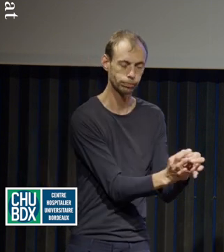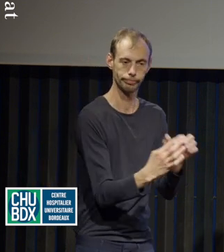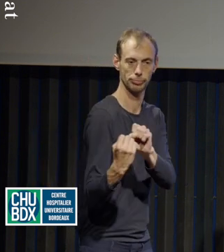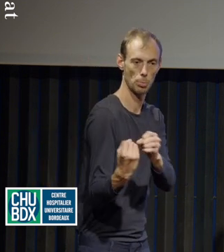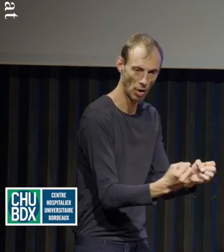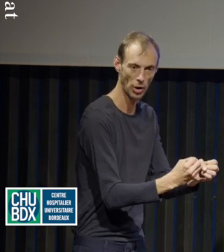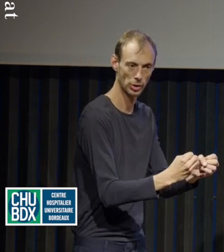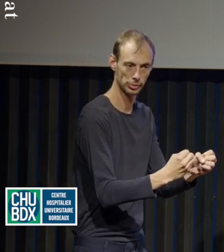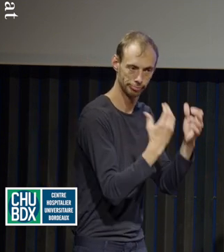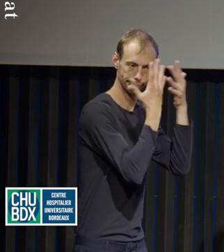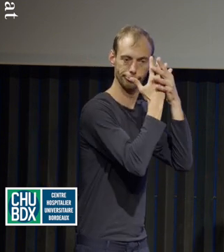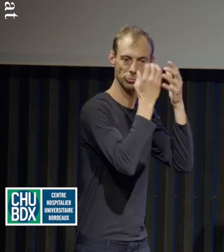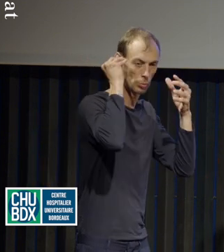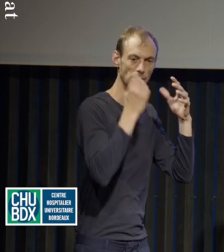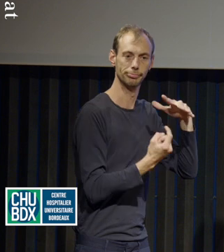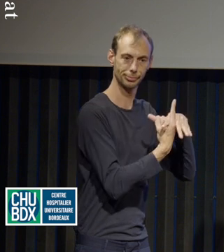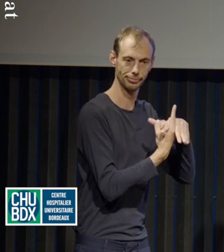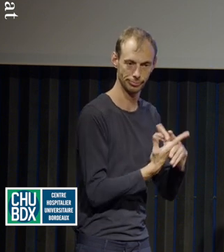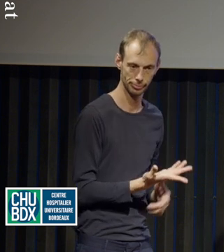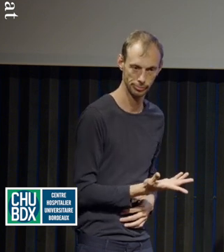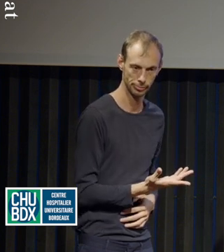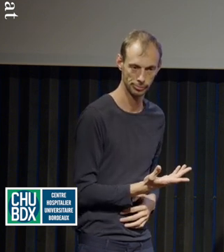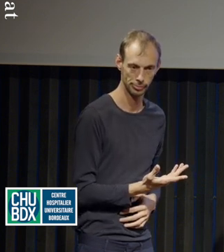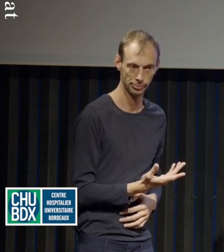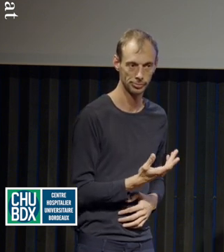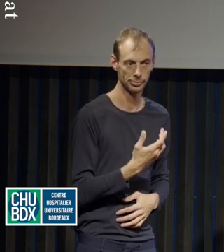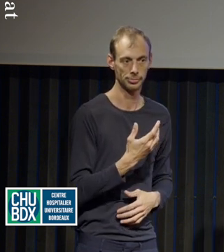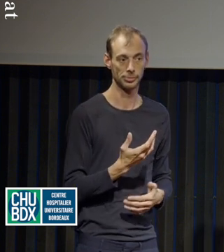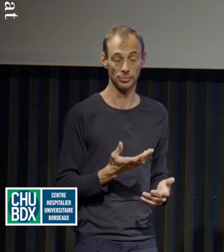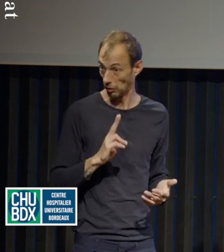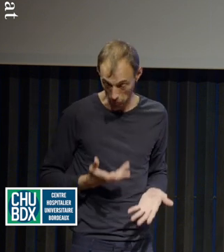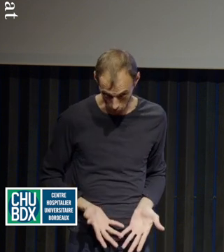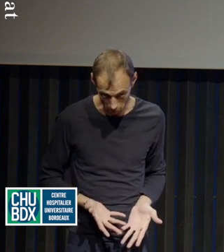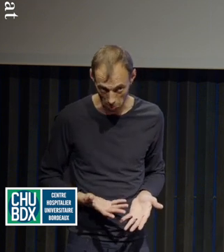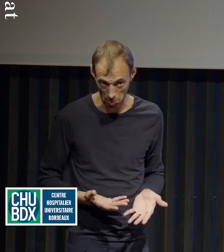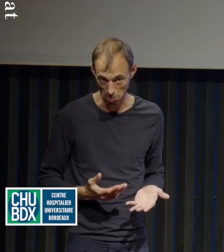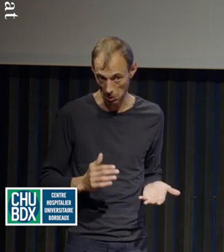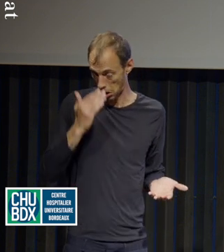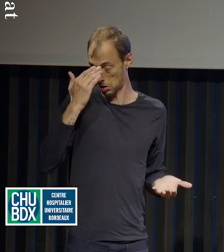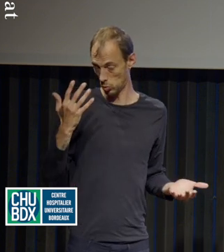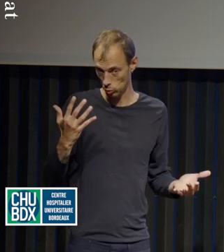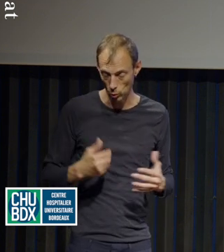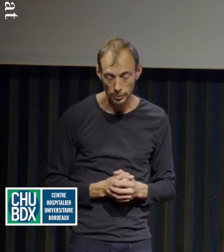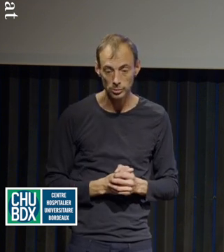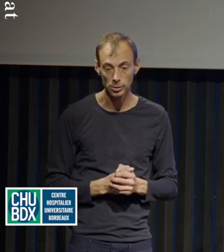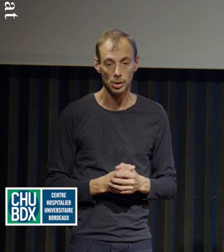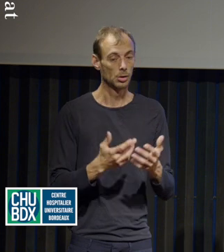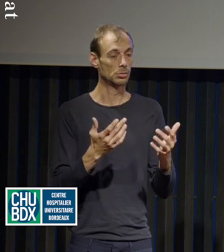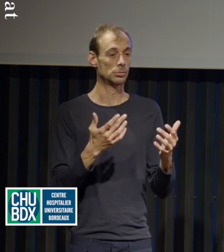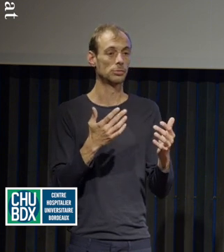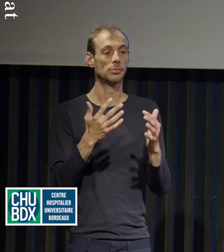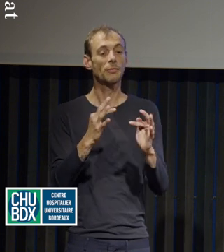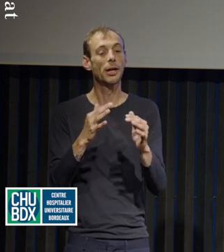On considère en effet aujourd'hui que l'émergence d'un trouble va venir de l'interaction des facteurs